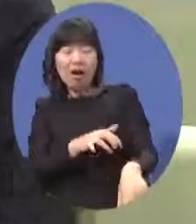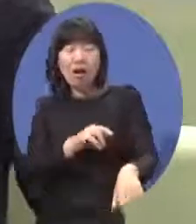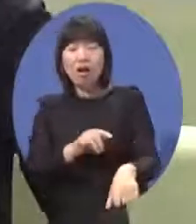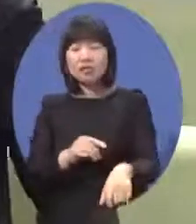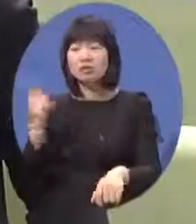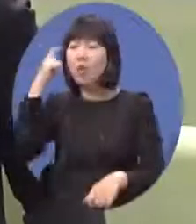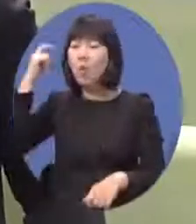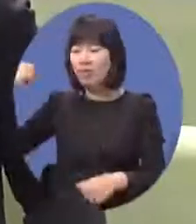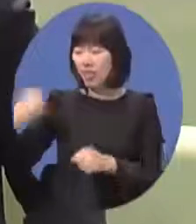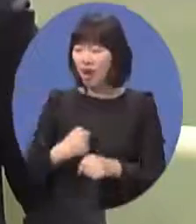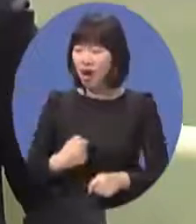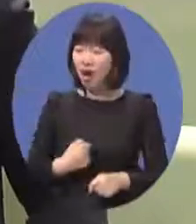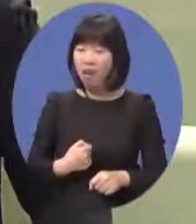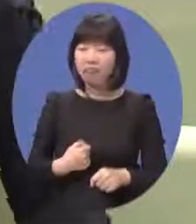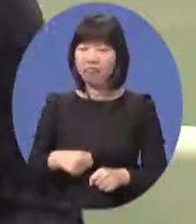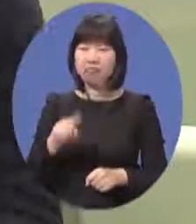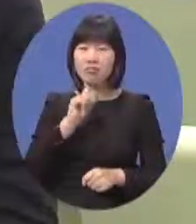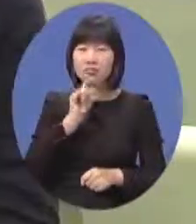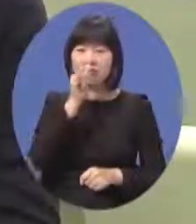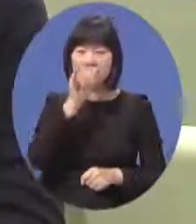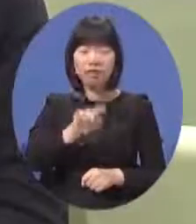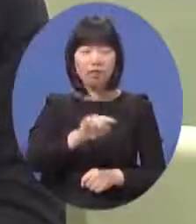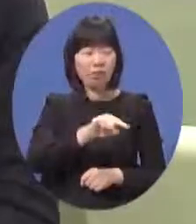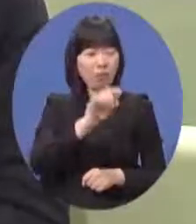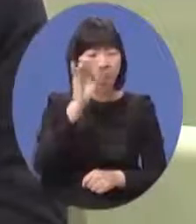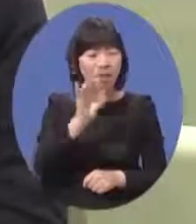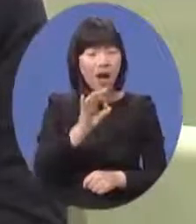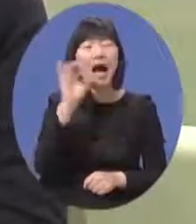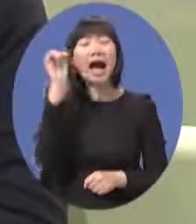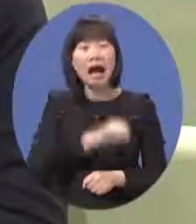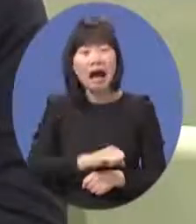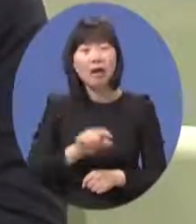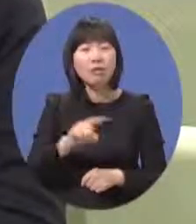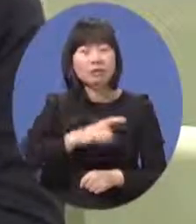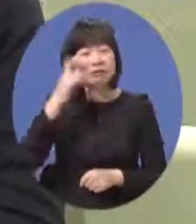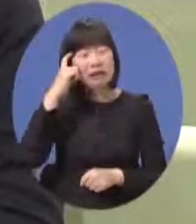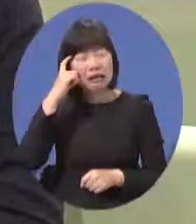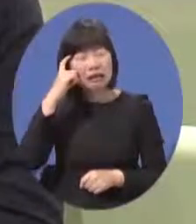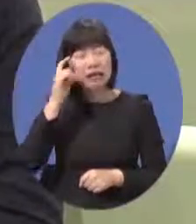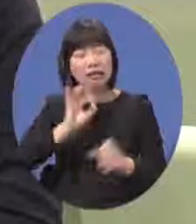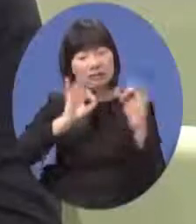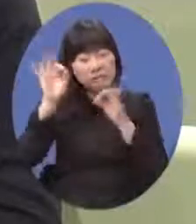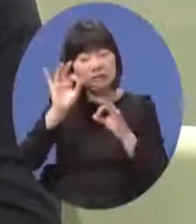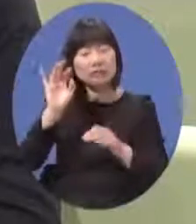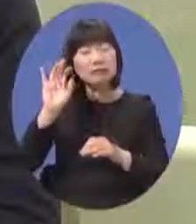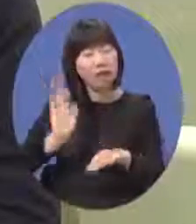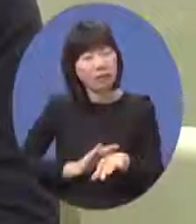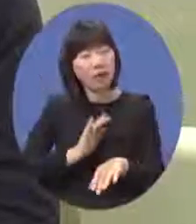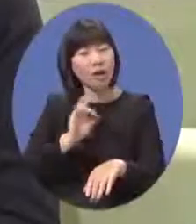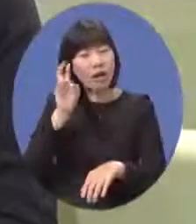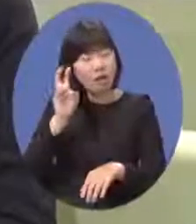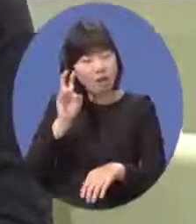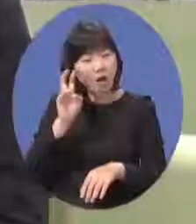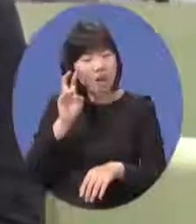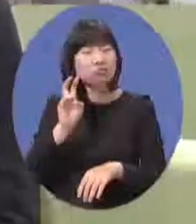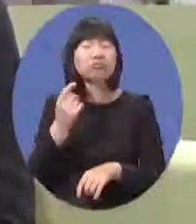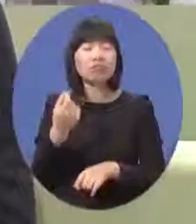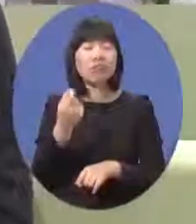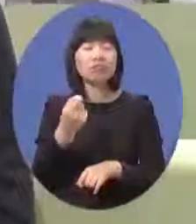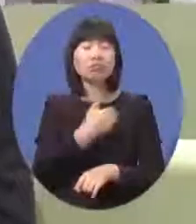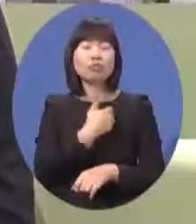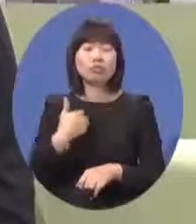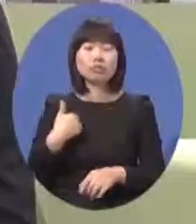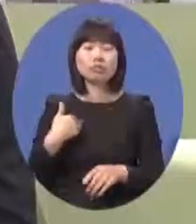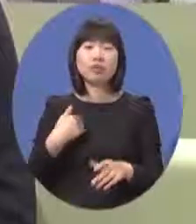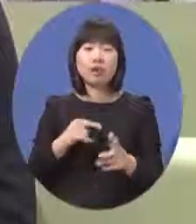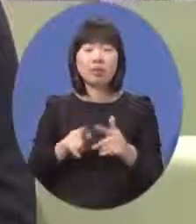아이들 왜 때려? 이렇게 되거든요. 어, 네. 근데 이 아이들은 아, 그래 네가 뭐 무슨 생각 있어서 찼겠지. 뭐 잘못 뭐 가서 부딪혔겠지. 이게